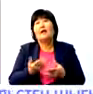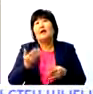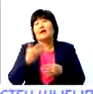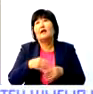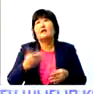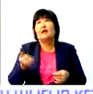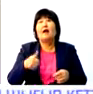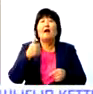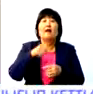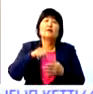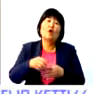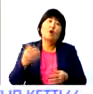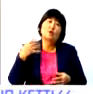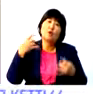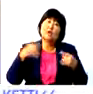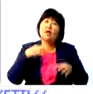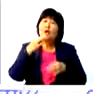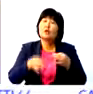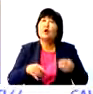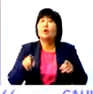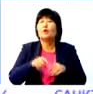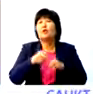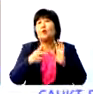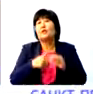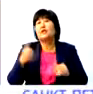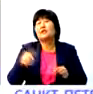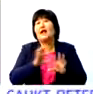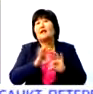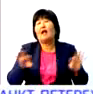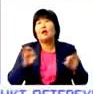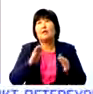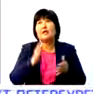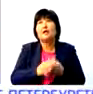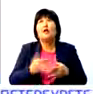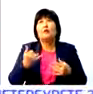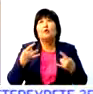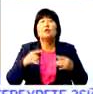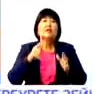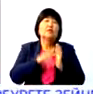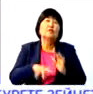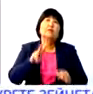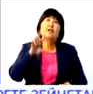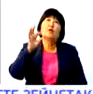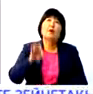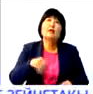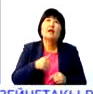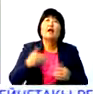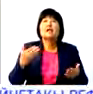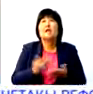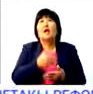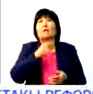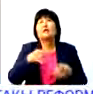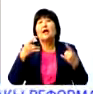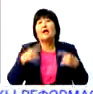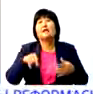арасында алдыңғы шепте тұрған Қызылорда арнасы тәулігіне үзіліс 18 сағат хабар таратады. Төл туындылар 72% құрайды. Жаңа маусымда